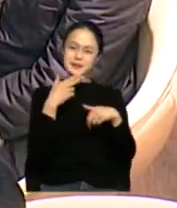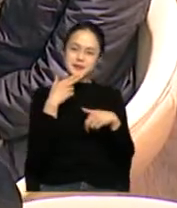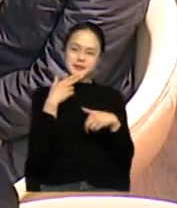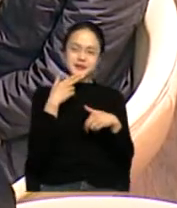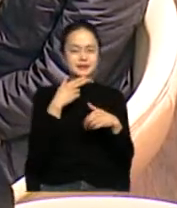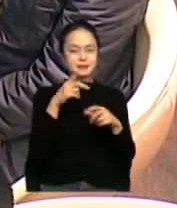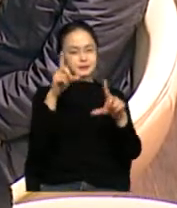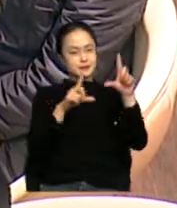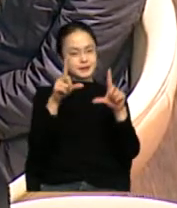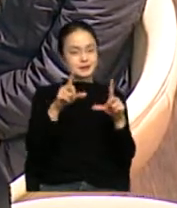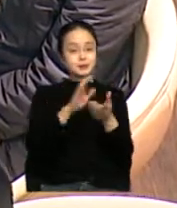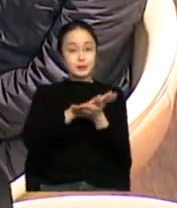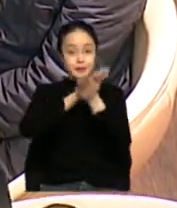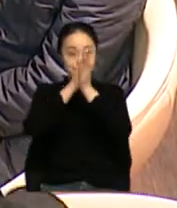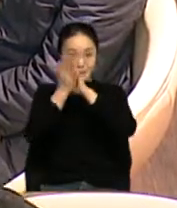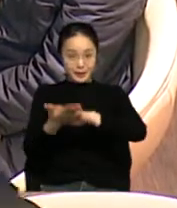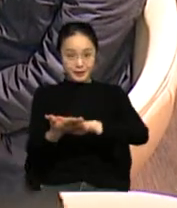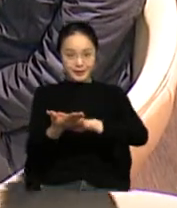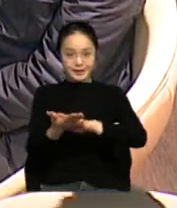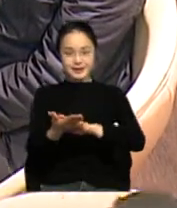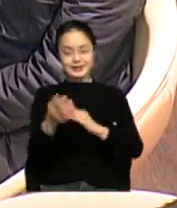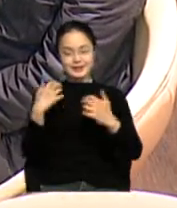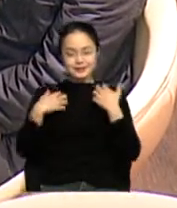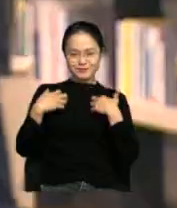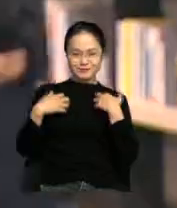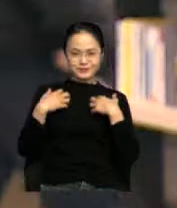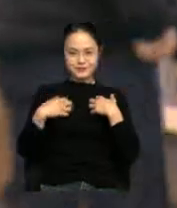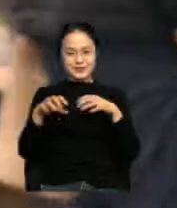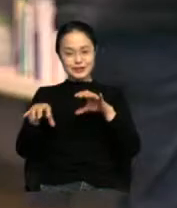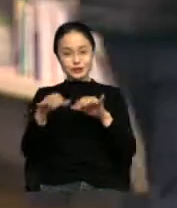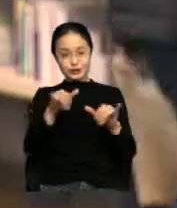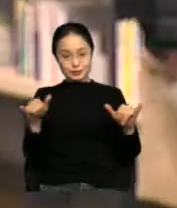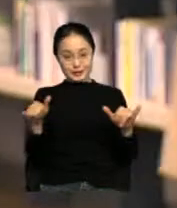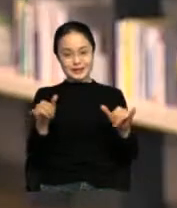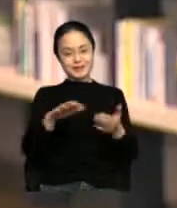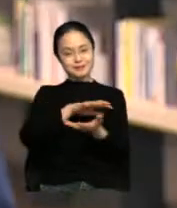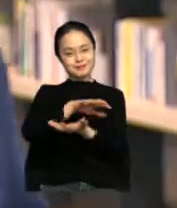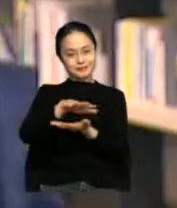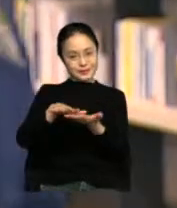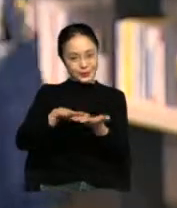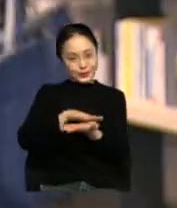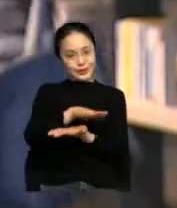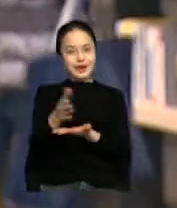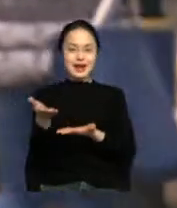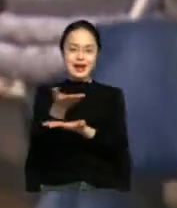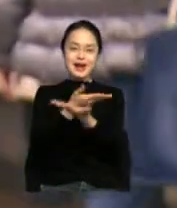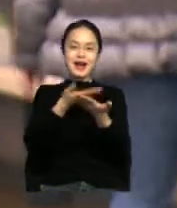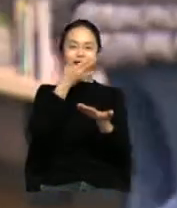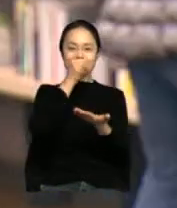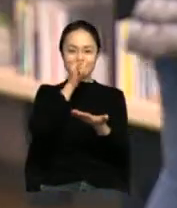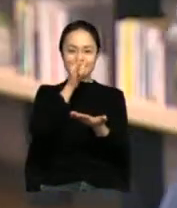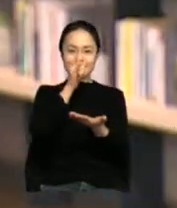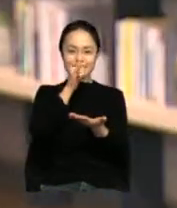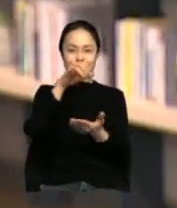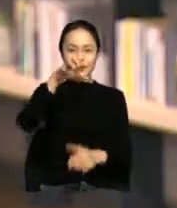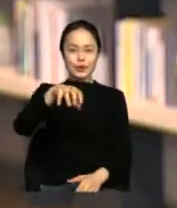곳을 만들어달라는 요구도 한몫했습니다. 원래 관공사 하면은 되게 딱딱한 분위기로